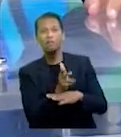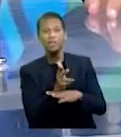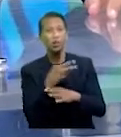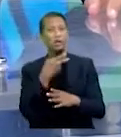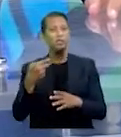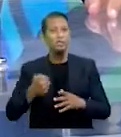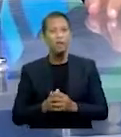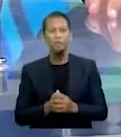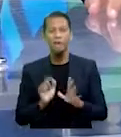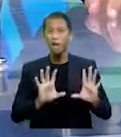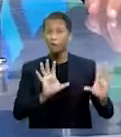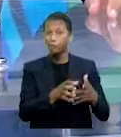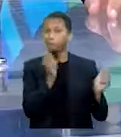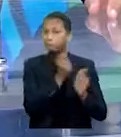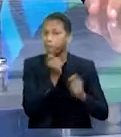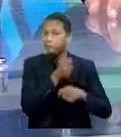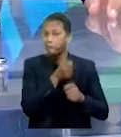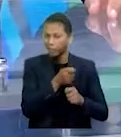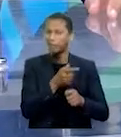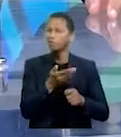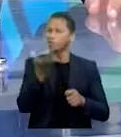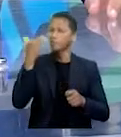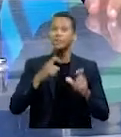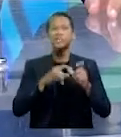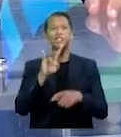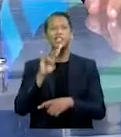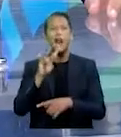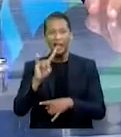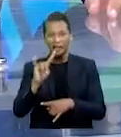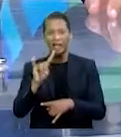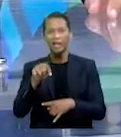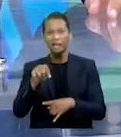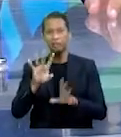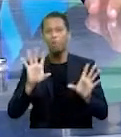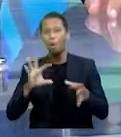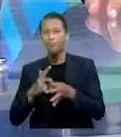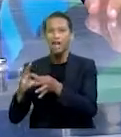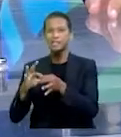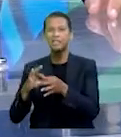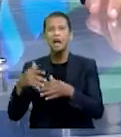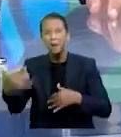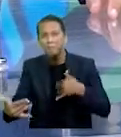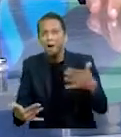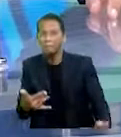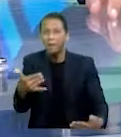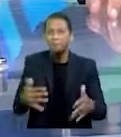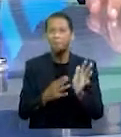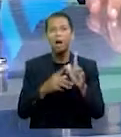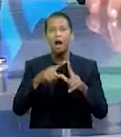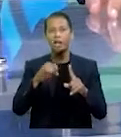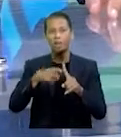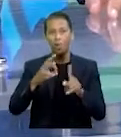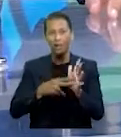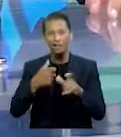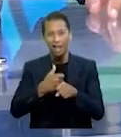seluruh Indonesia. Di antaranya grup band legendaris Slang yang berkolaborasi dengan rapper Malik Kundang. Acara ini menjadi